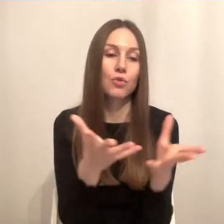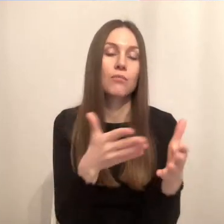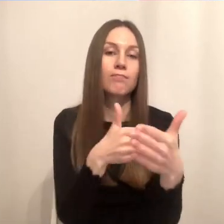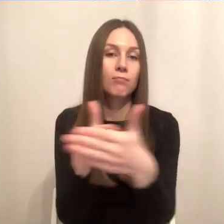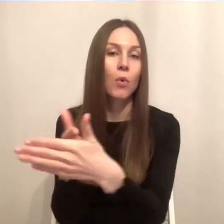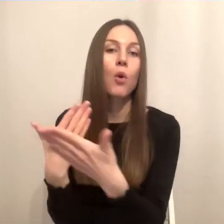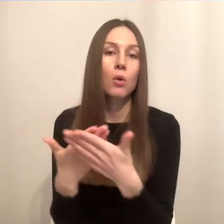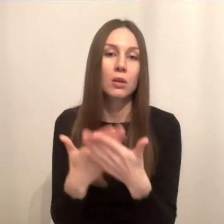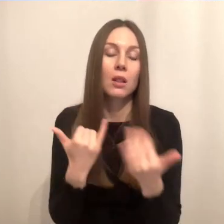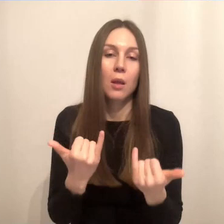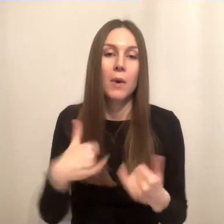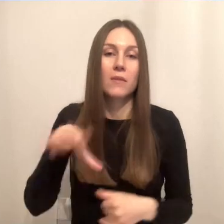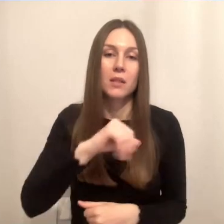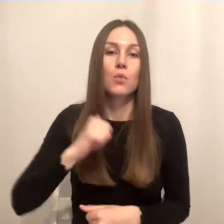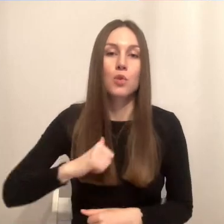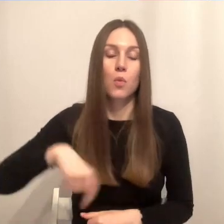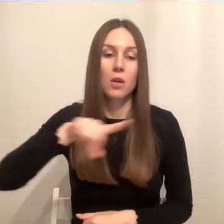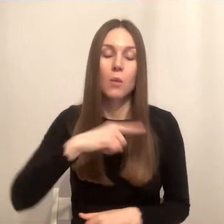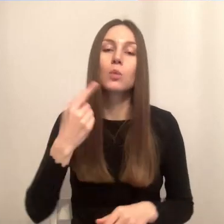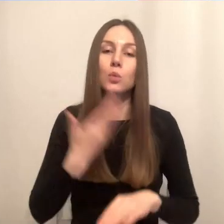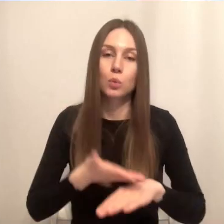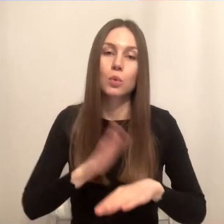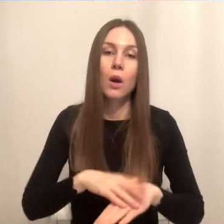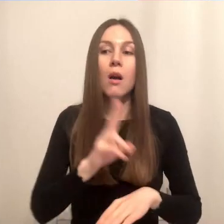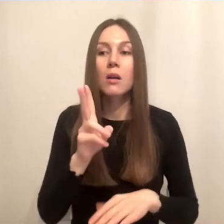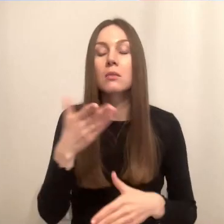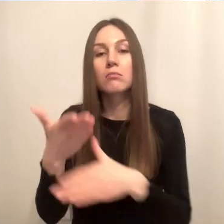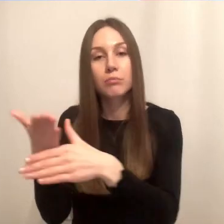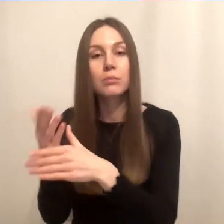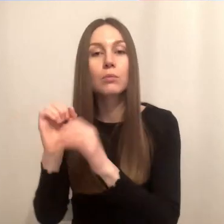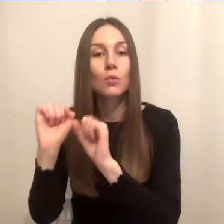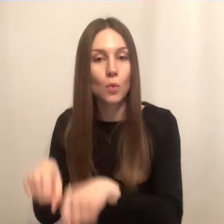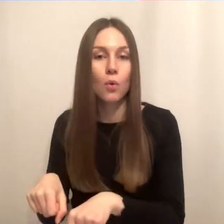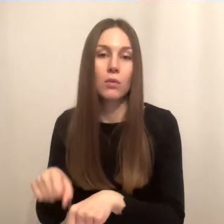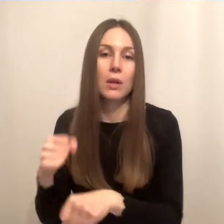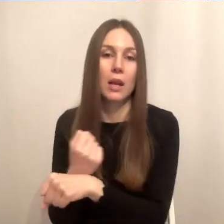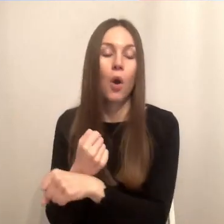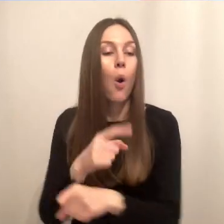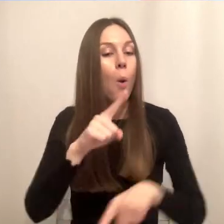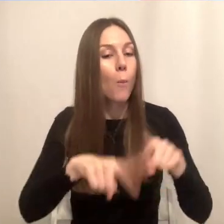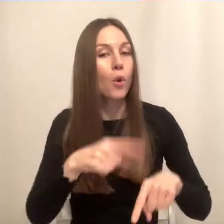yra sunkmetis ir geriau padėti tiem, kam galim. O politinė kova tai turėtų likti politikų reikalas.